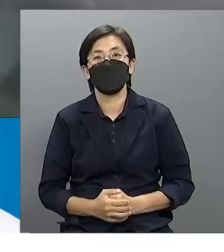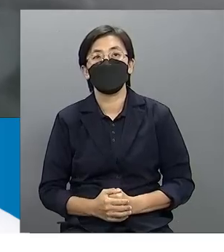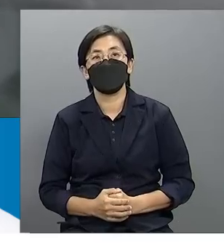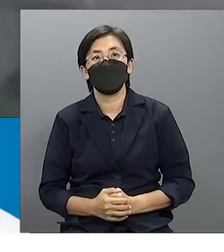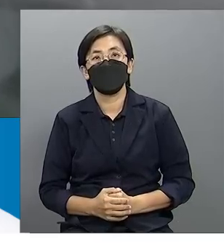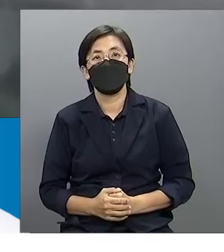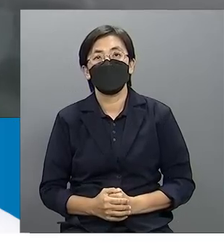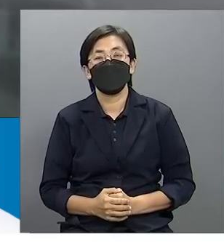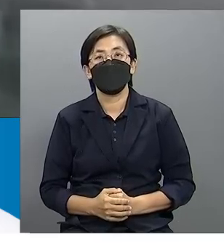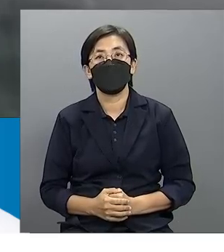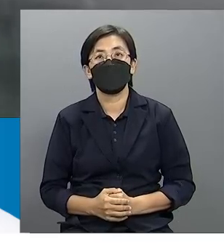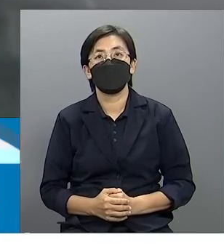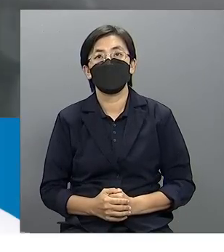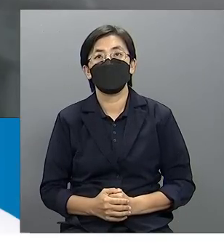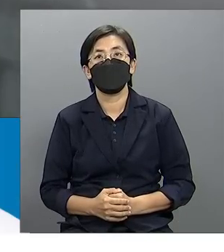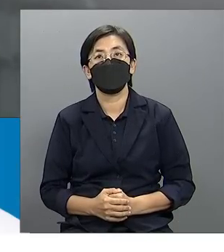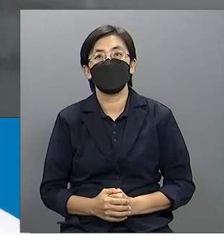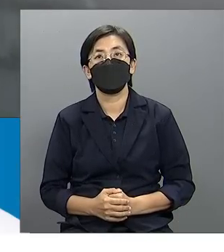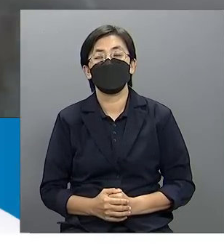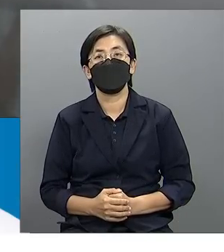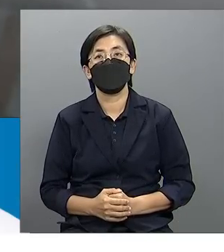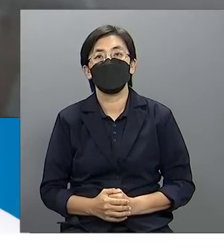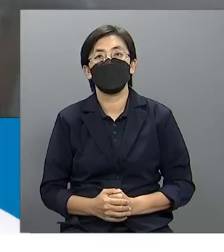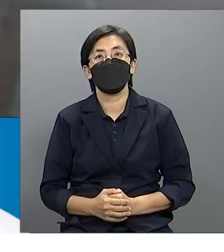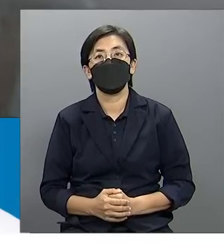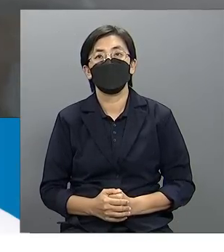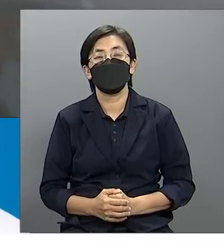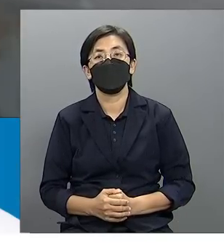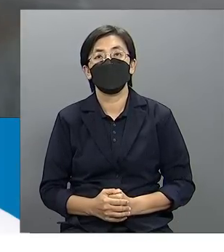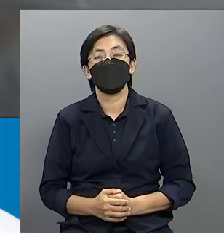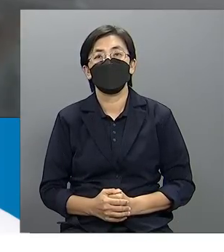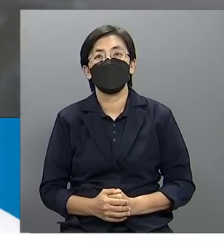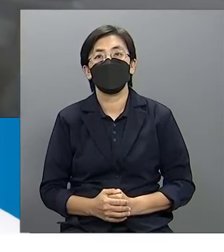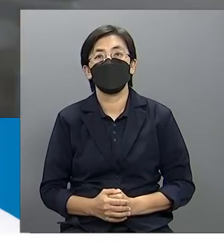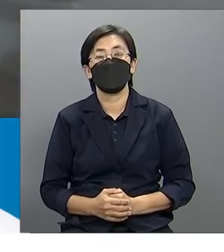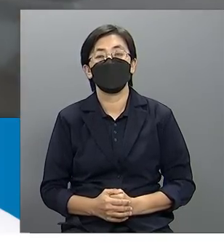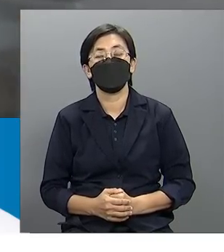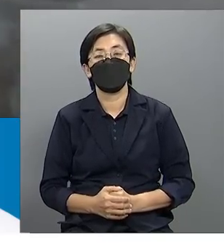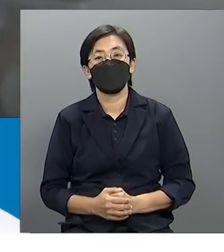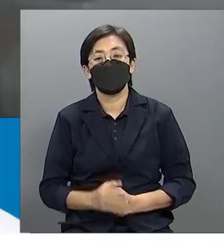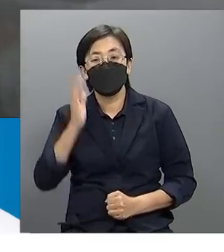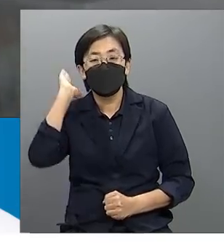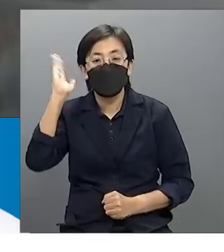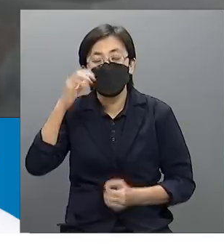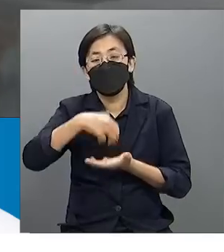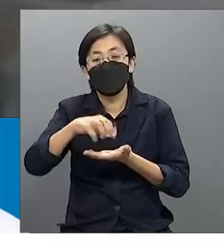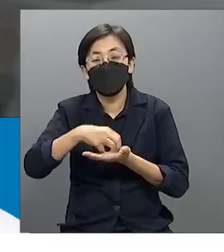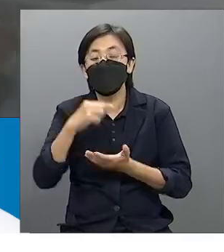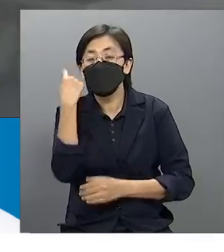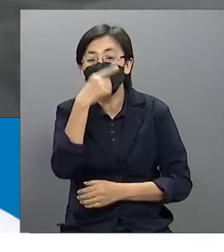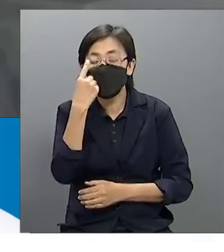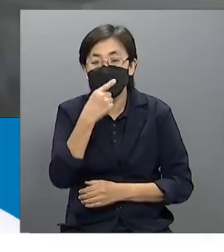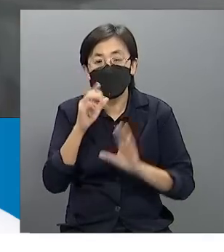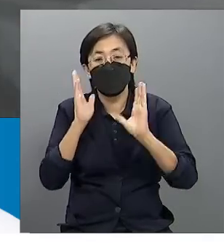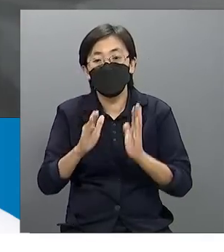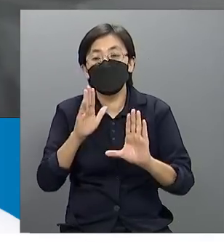ยังนี่ครับท่านผู้ชมครับเมื่อสักครู่นี้ก็เป็นการแถลงของคุณอัศวินขวัญเมืองนะครับที่ออก